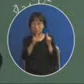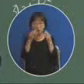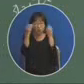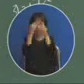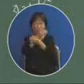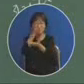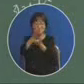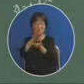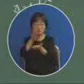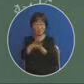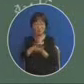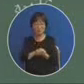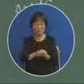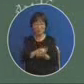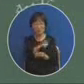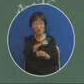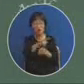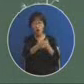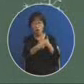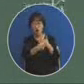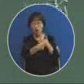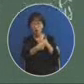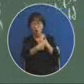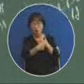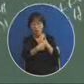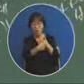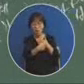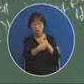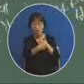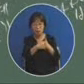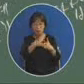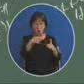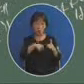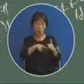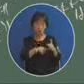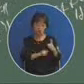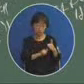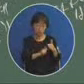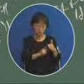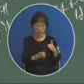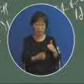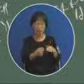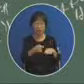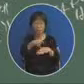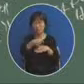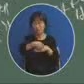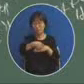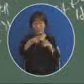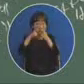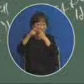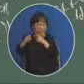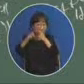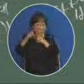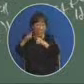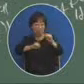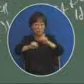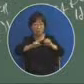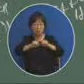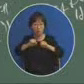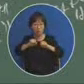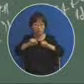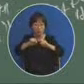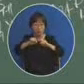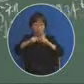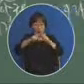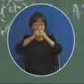the same time, that's not the case. 완전 껍데기라. If you look at that person only has their outer shell left. 이 사기꾼도 저 껍데기입니다. When you look at a lot of swindlers, that's all they